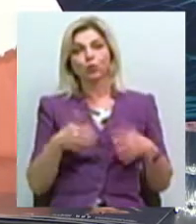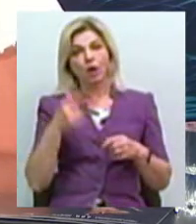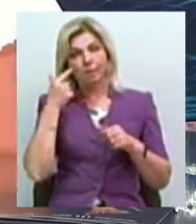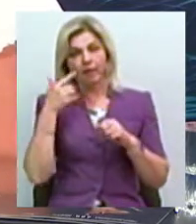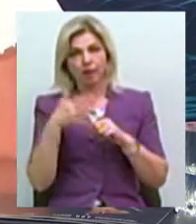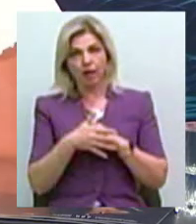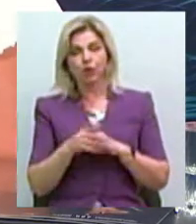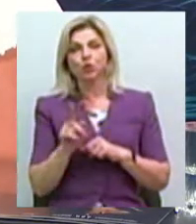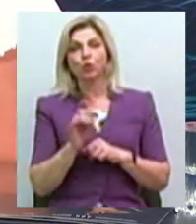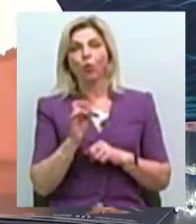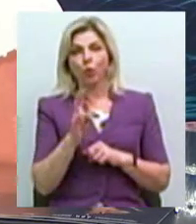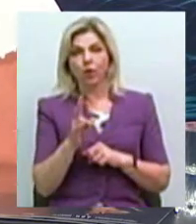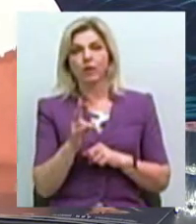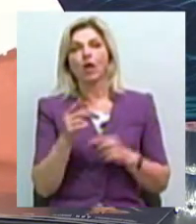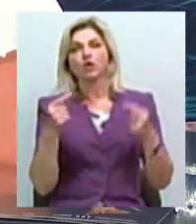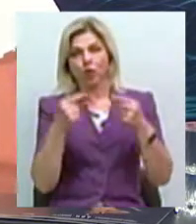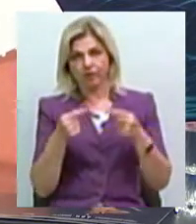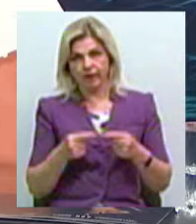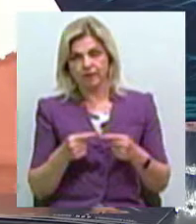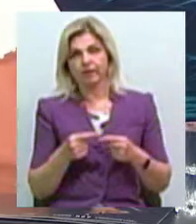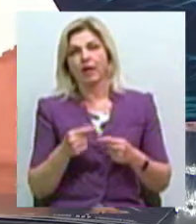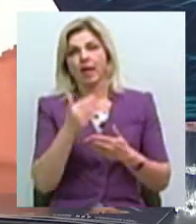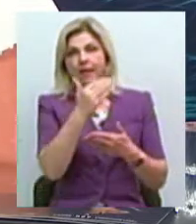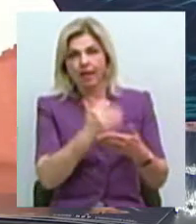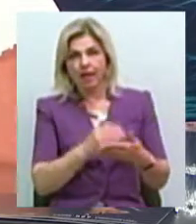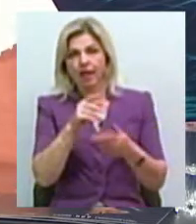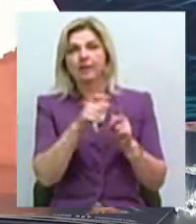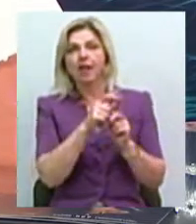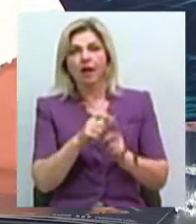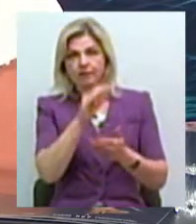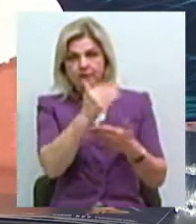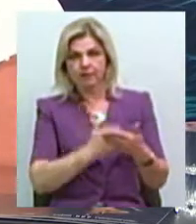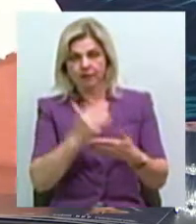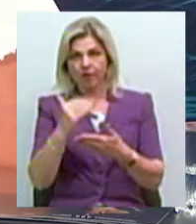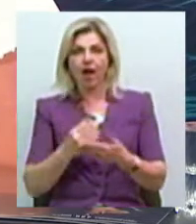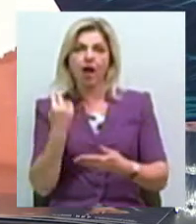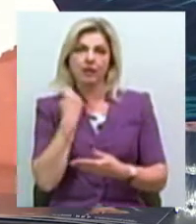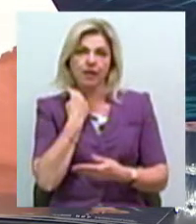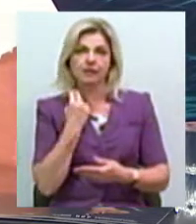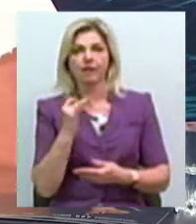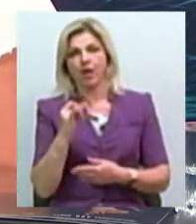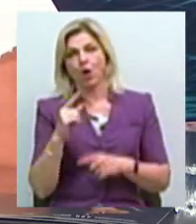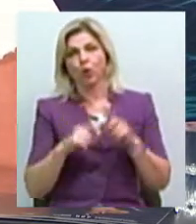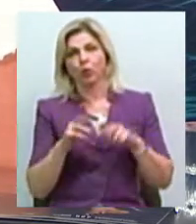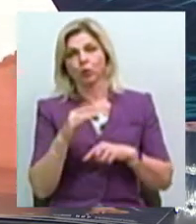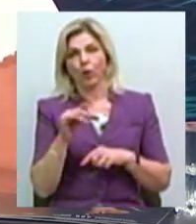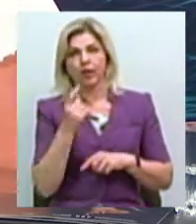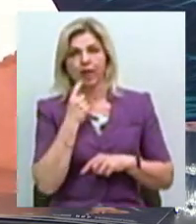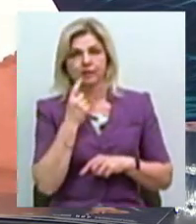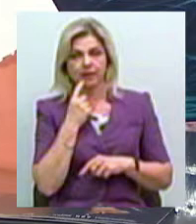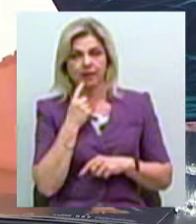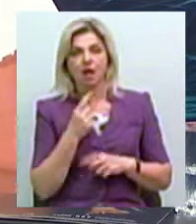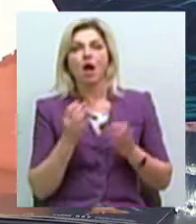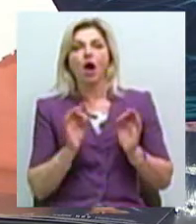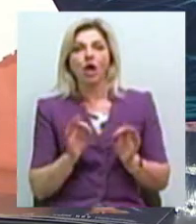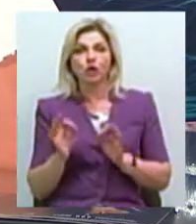да, что он, да, что он соответствует, ну, текст этот соответствует там английский и, ну, родному языку. Вот. Конечно,